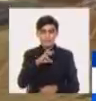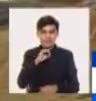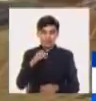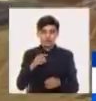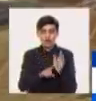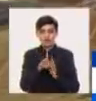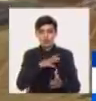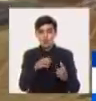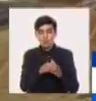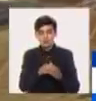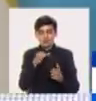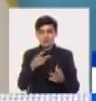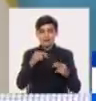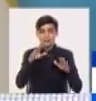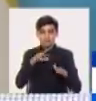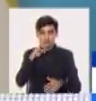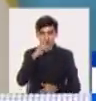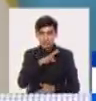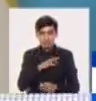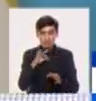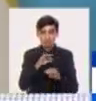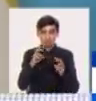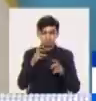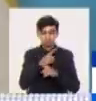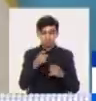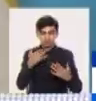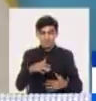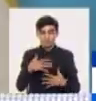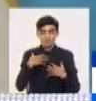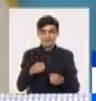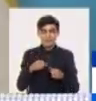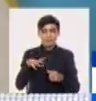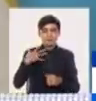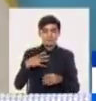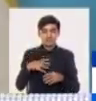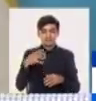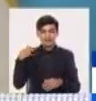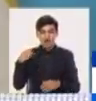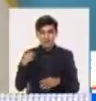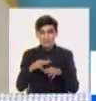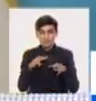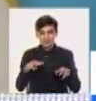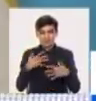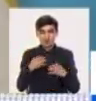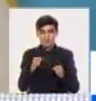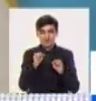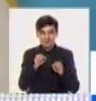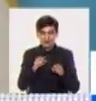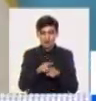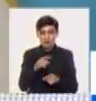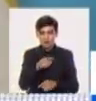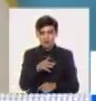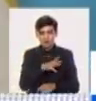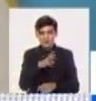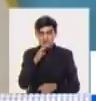қай жерден шалыс басқанын атап айтты. Денсаулық сақтау министрлігінің бұрынғы басшылығы уақытының жеткілікті болғанына